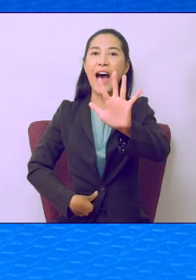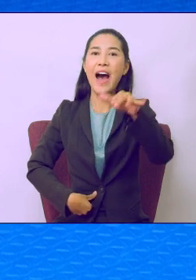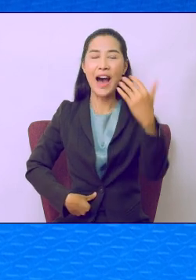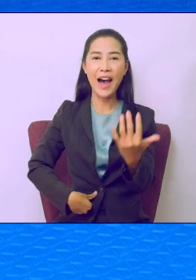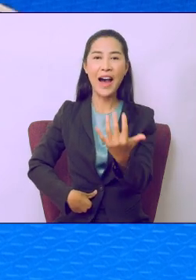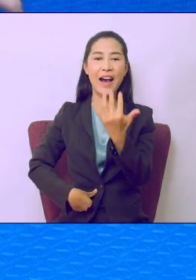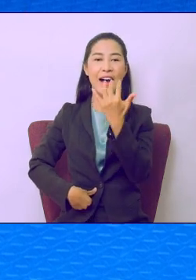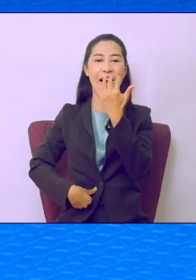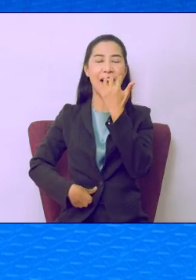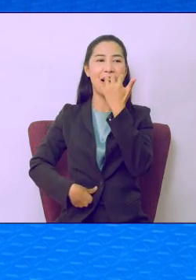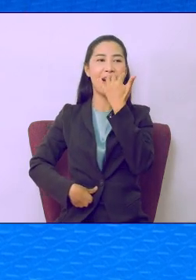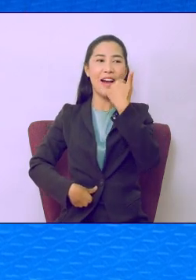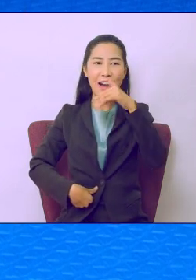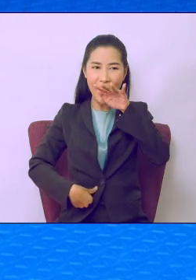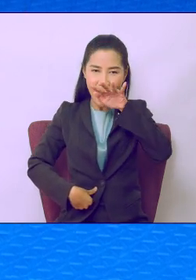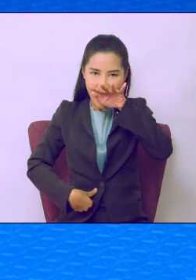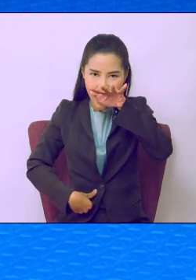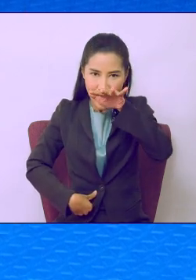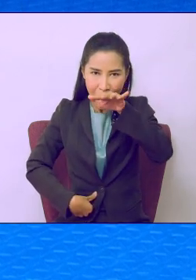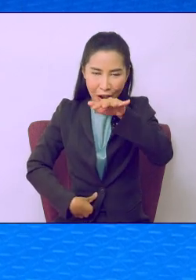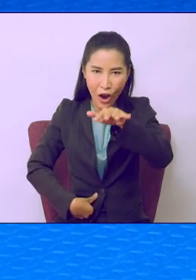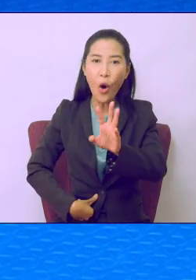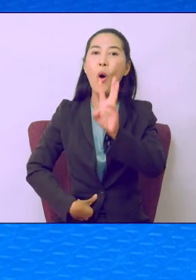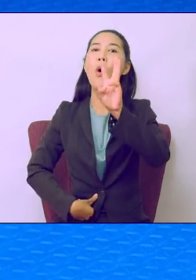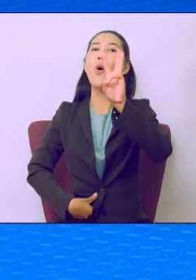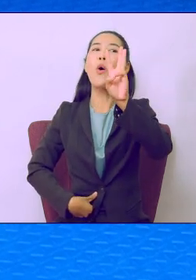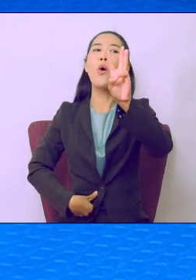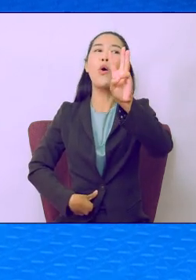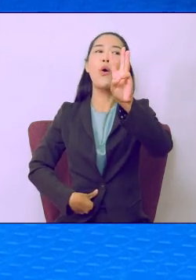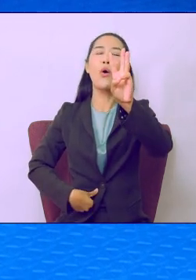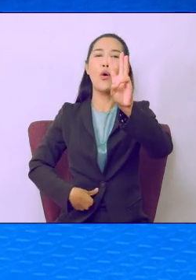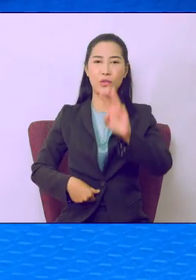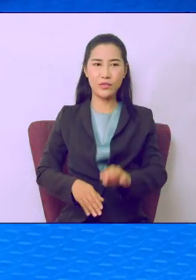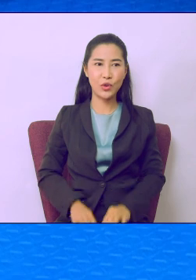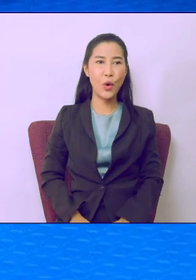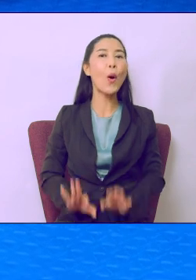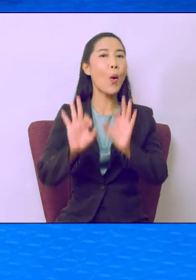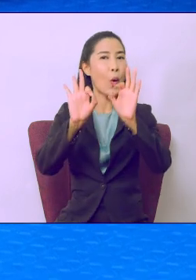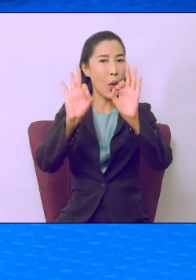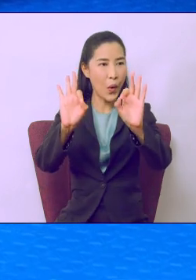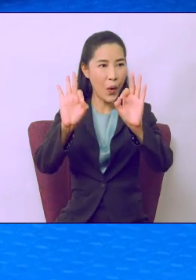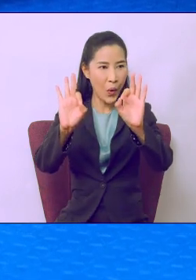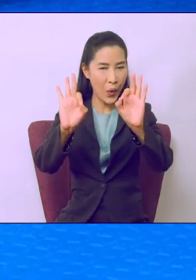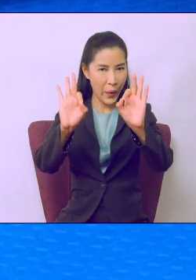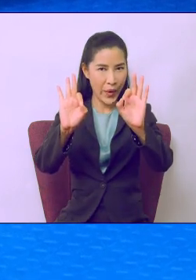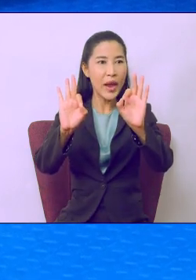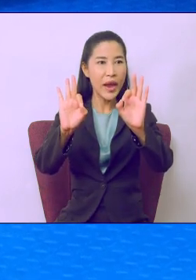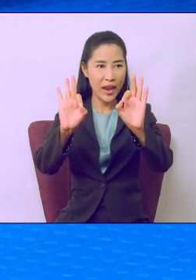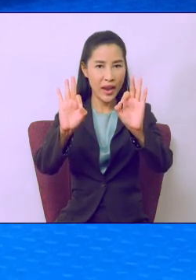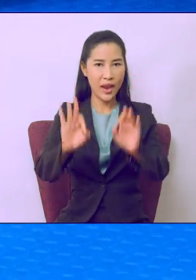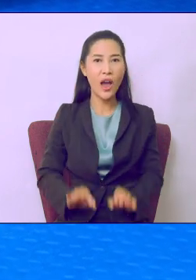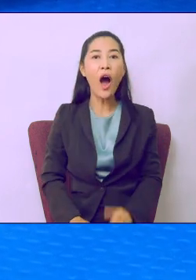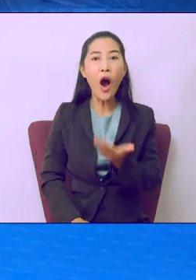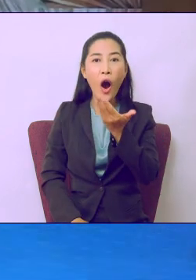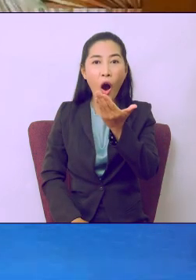ออกครับ 5หายใจเข้าครับหายใจออกครับ 6อ่าโอเคเบรคก่อนเบก่อนอันนี้ครูขอ